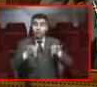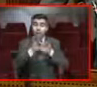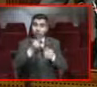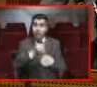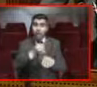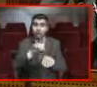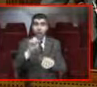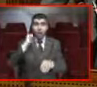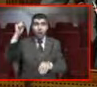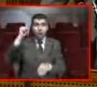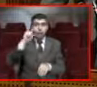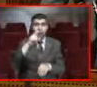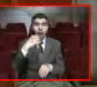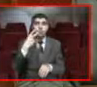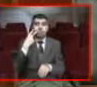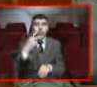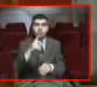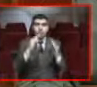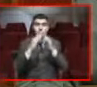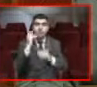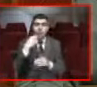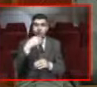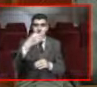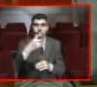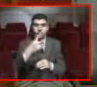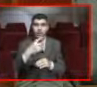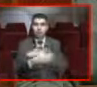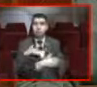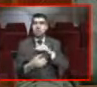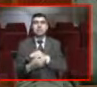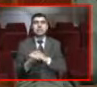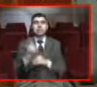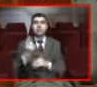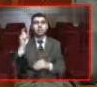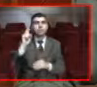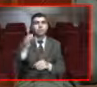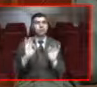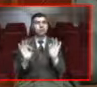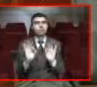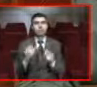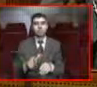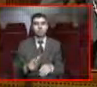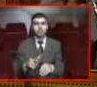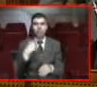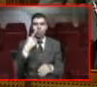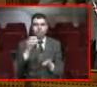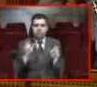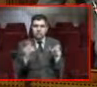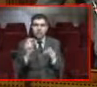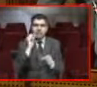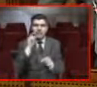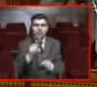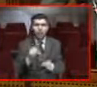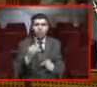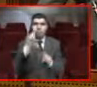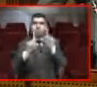تعيش اليوم. هذا الملف أنا شخصيا ما عرفتش شنو وقع عليه، علاش هذا الحصار عليه، رغم أنه عدد